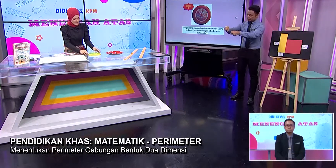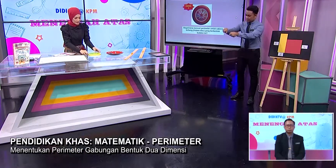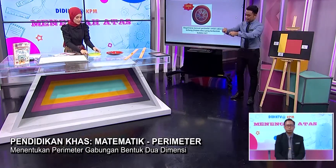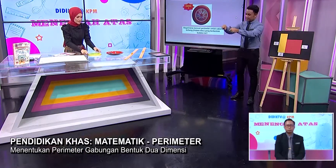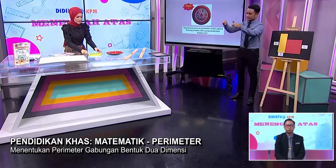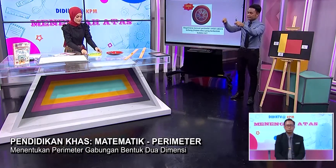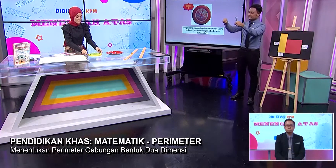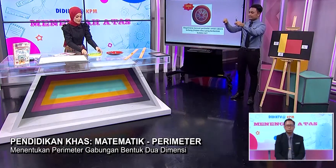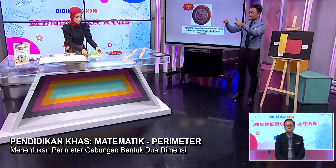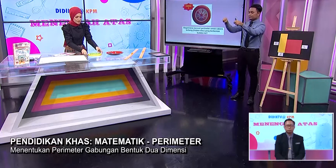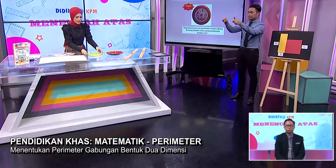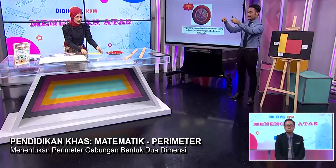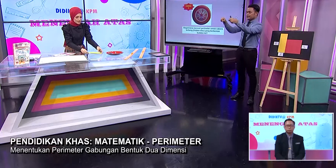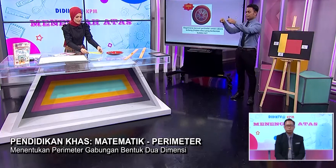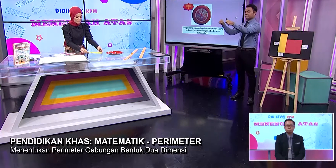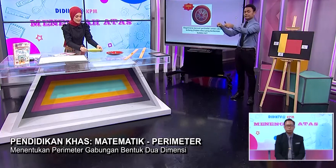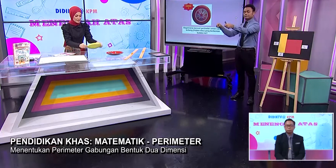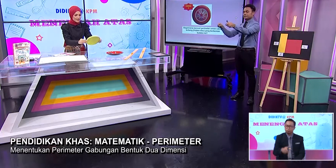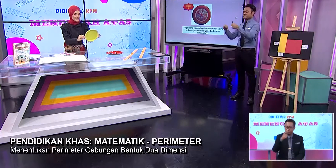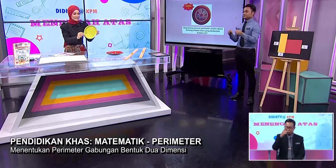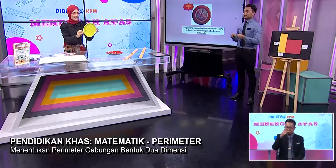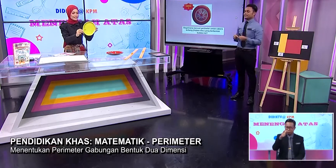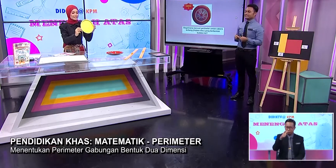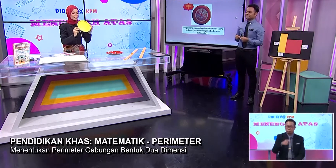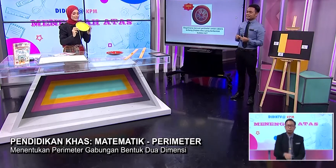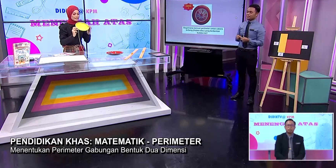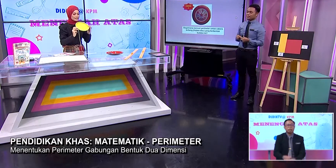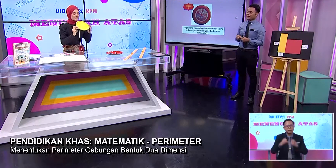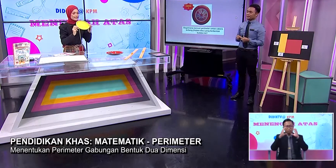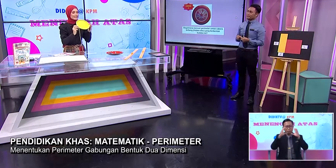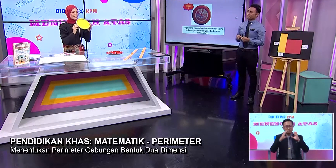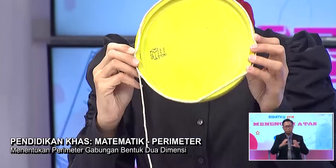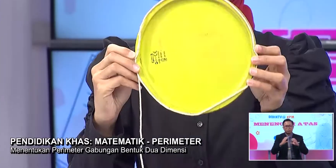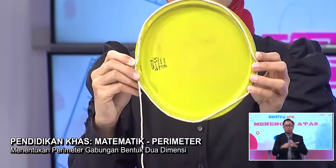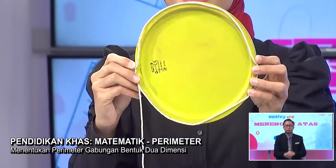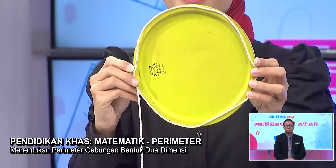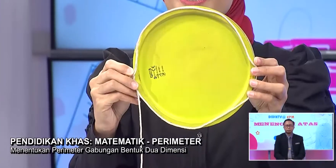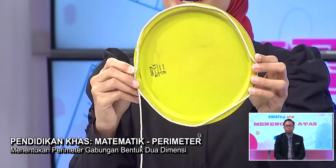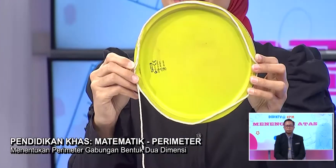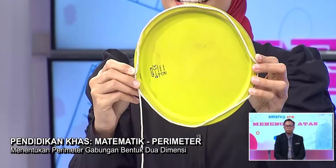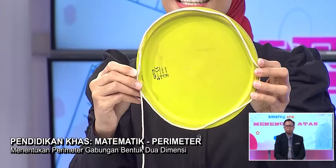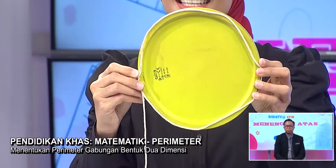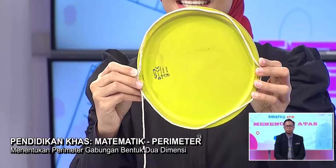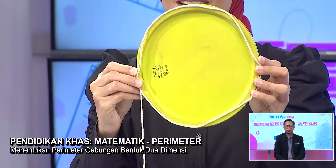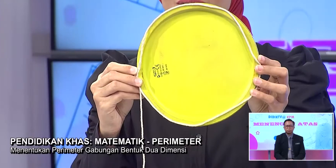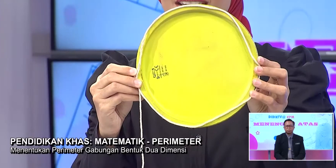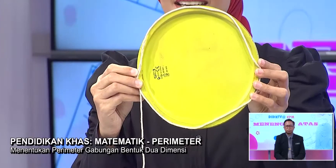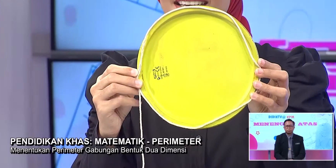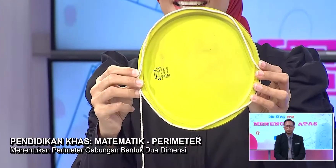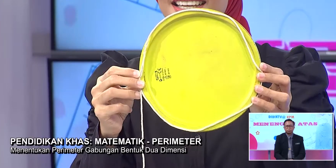sebelah angket dan boleh lihat Nampak tak Thailand ikan di sekeliling Oke Betul